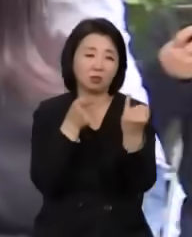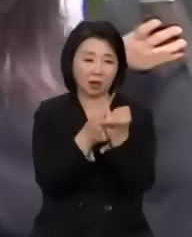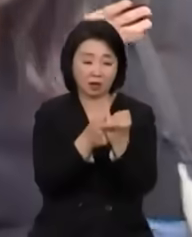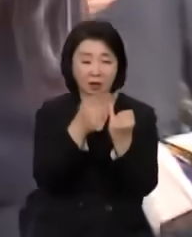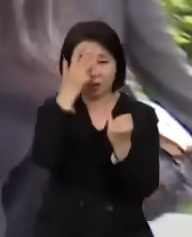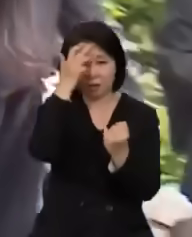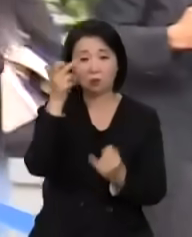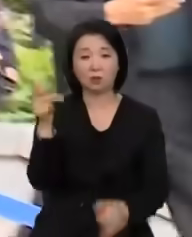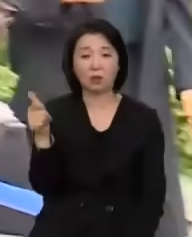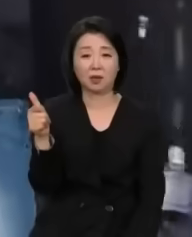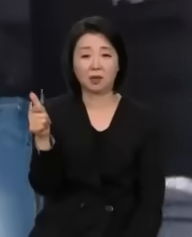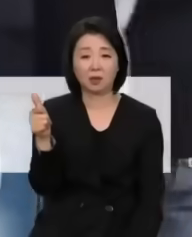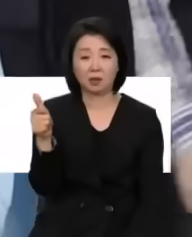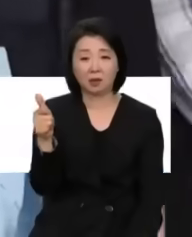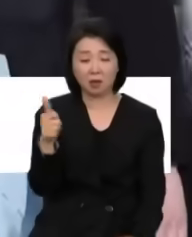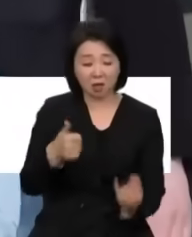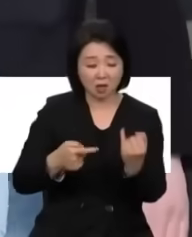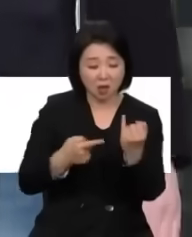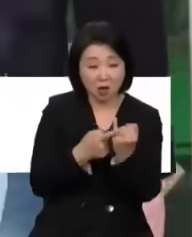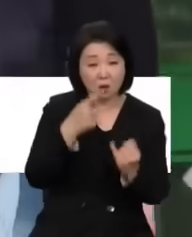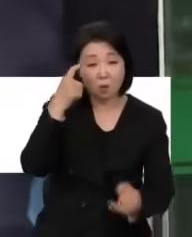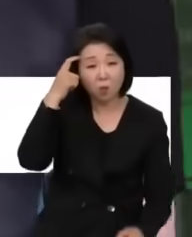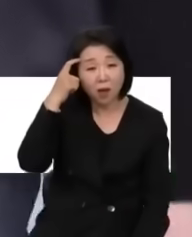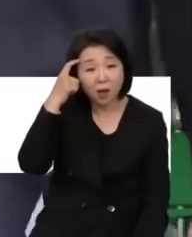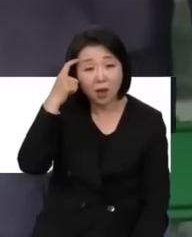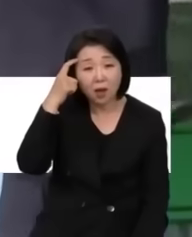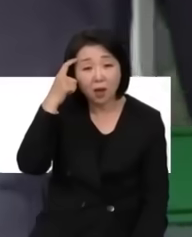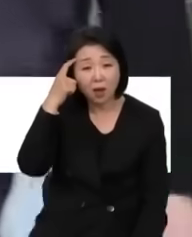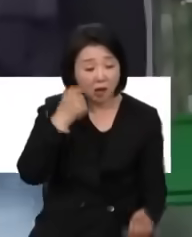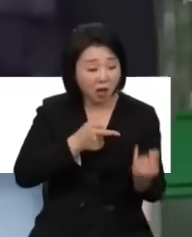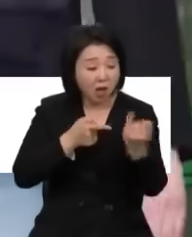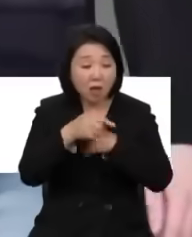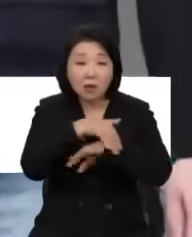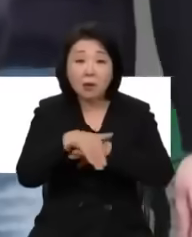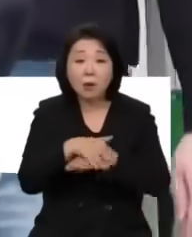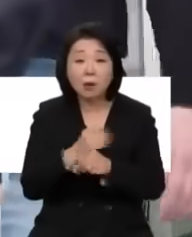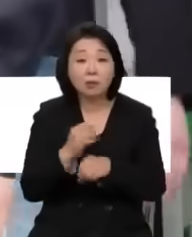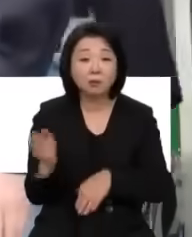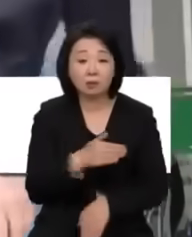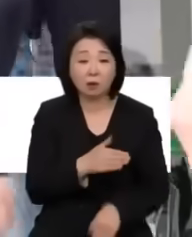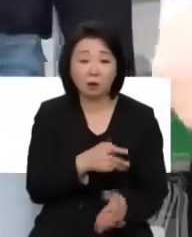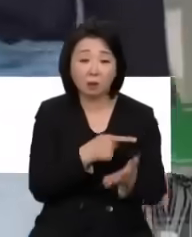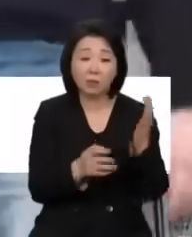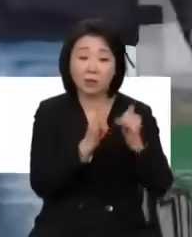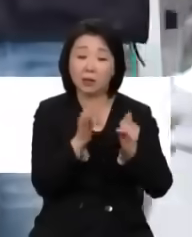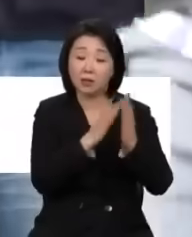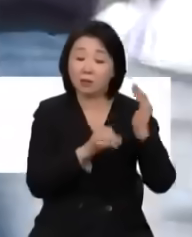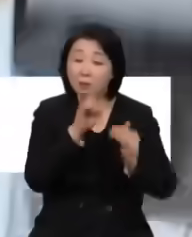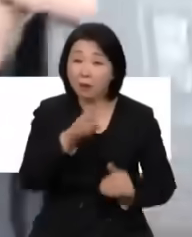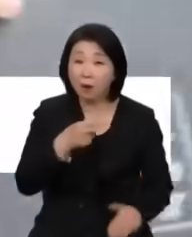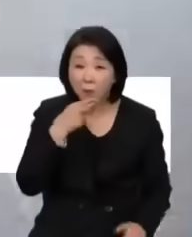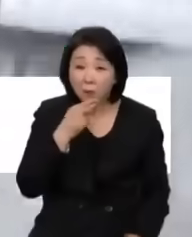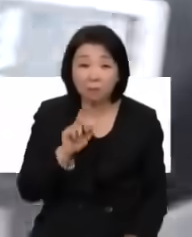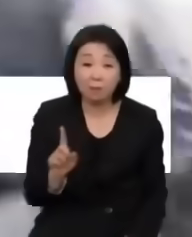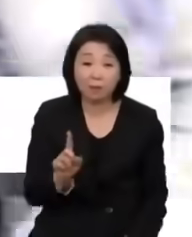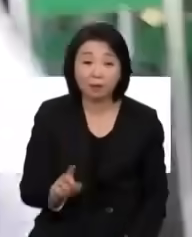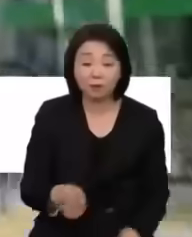씨입니다. 범행 왜 한 겁니까? 언제부터 범행 계획하셨어요? 피해자나 가족분께 할 말씀은